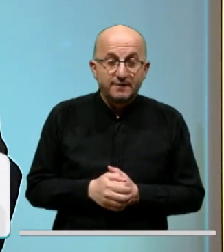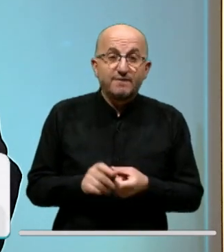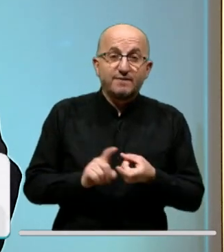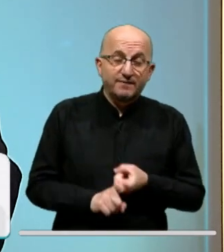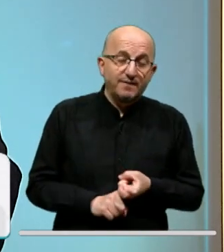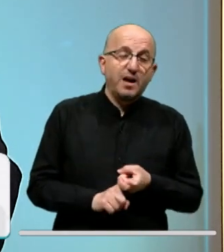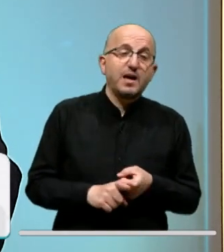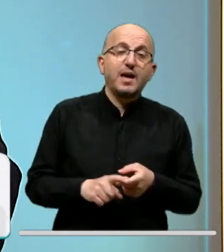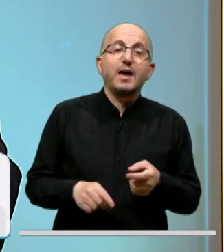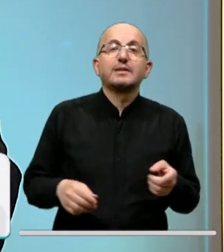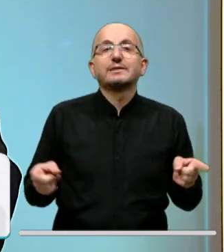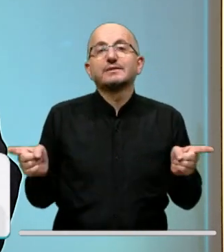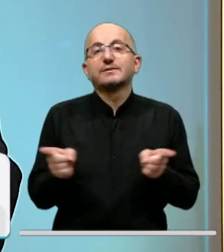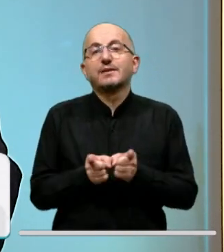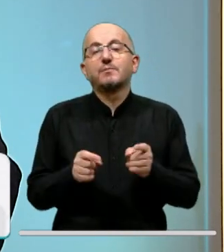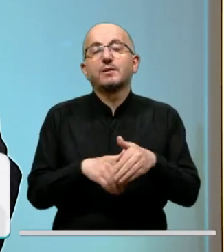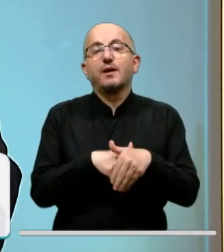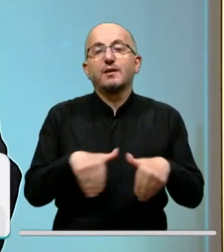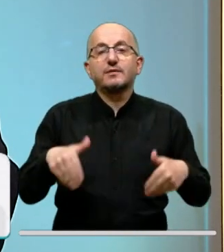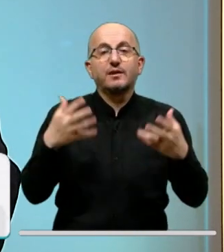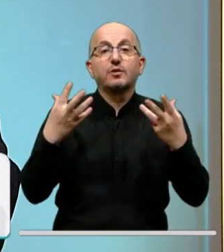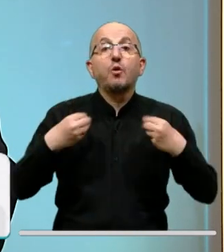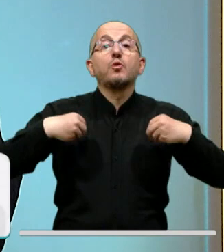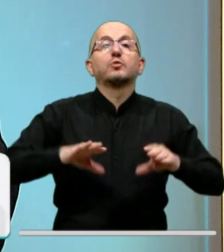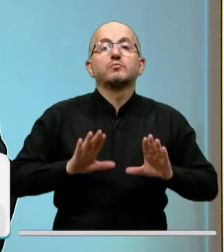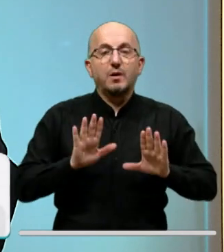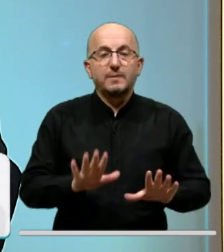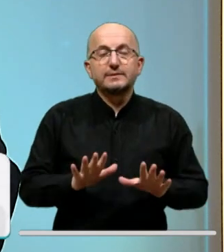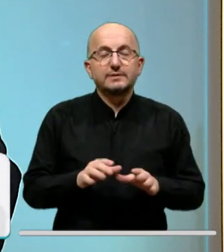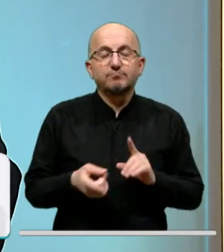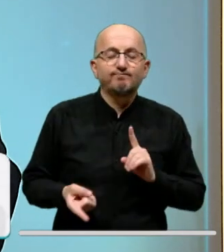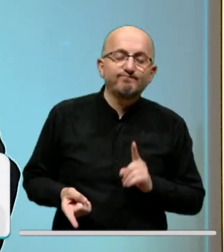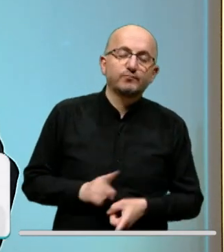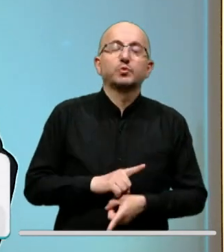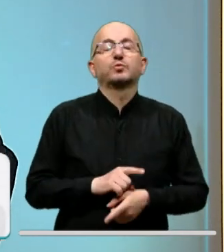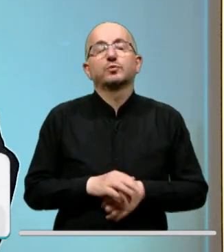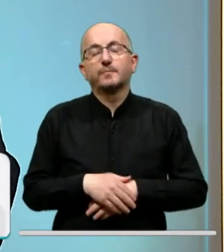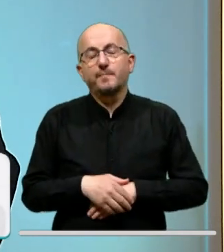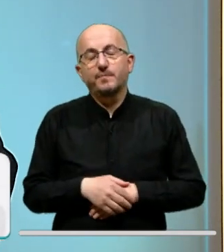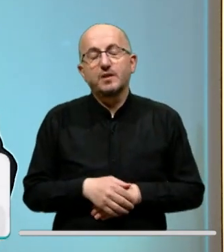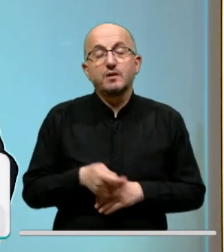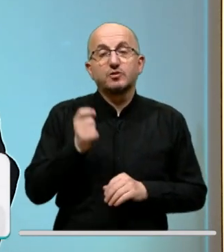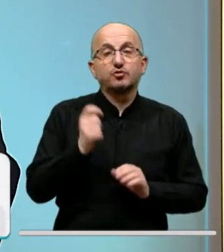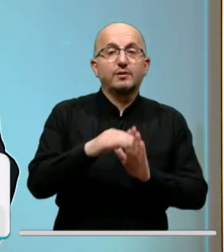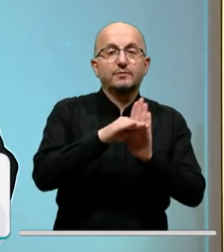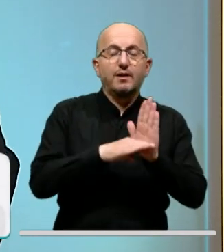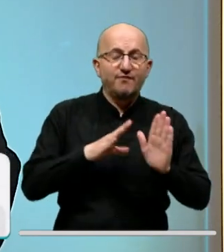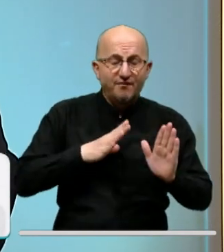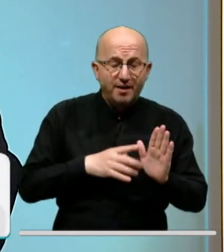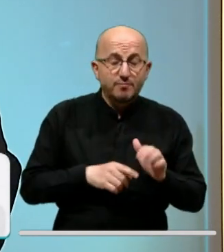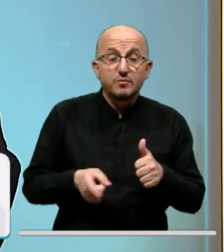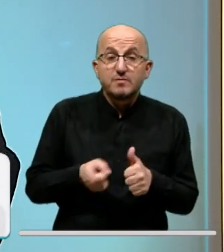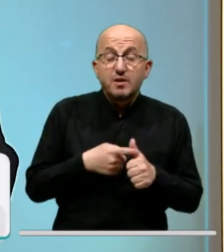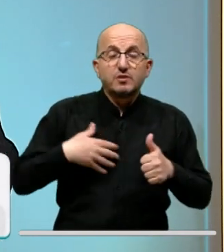ve geçici bir engelin oluşmaması Eee bu tür e şartlar var bunların